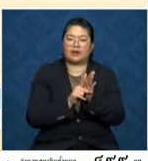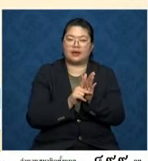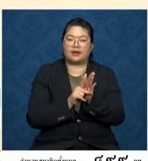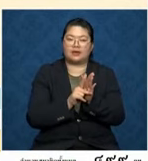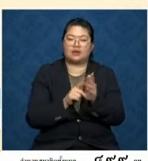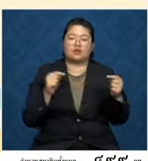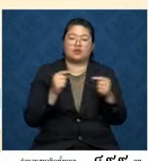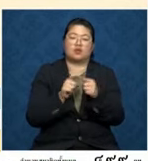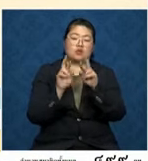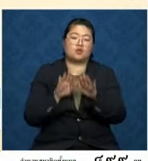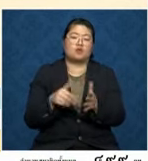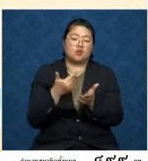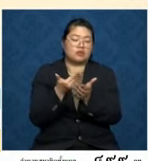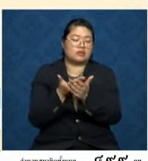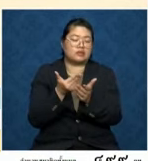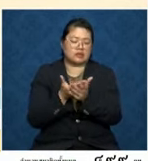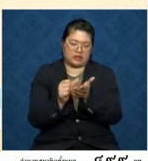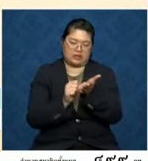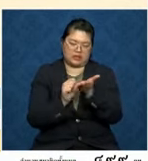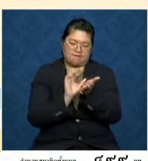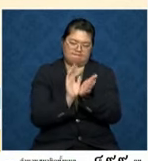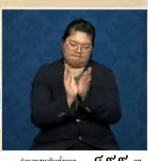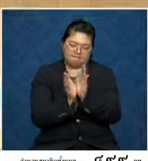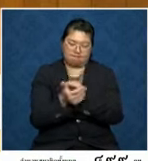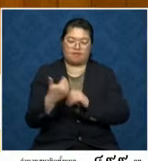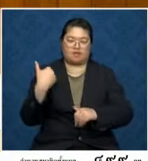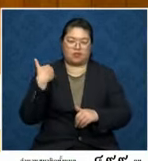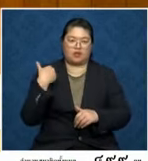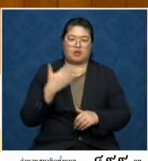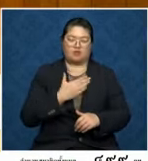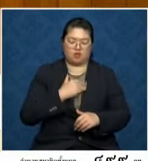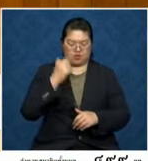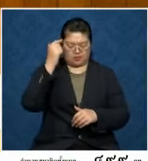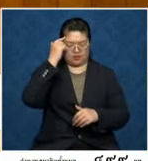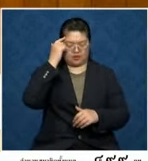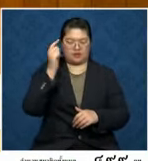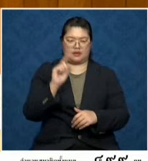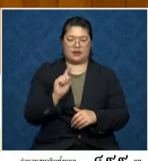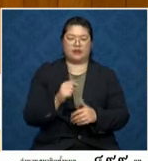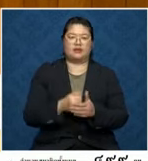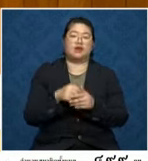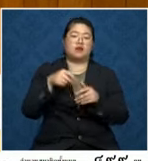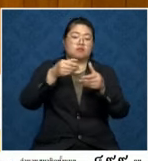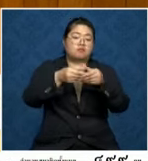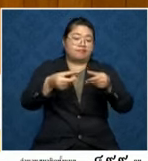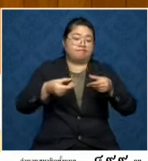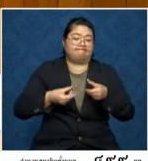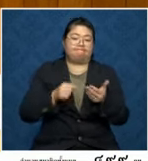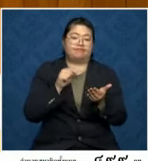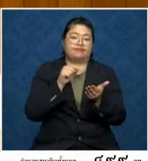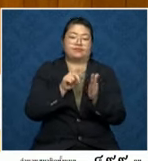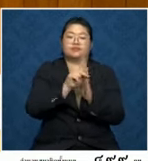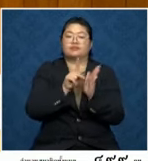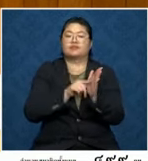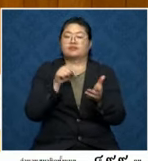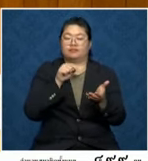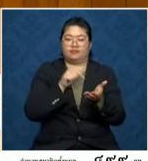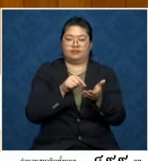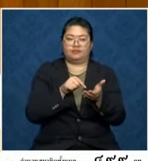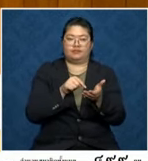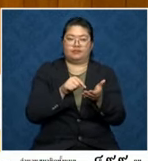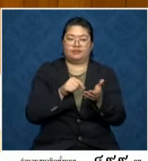เงินได้เปลี่ยนไปแล้วดังนั้นผมจึงคิดว่าร่างพระราชบัญญัติฉบับนี้จึงเป็นร่างพระราชบัญญัติ